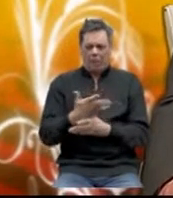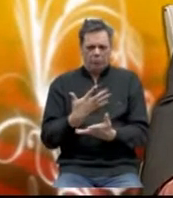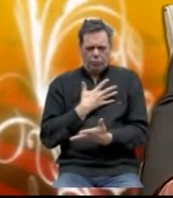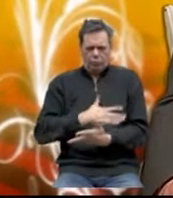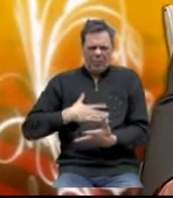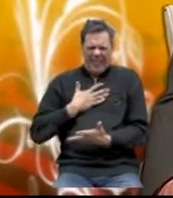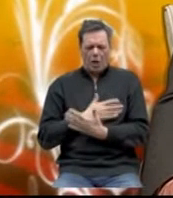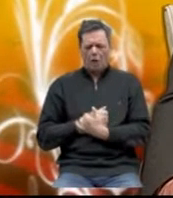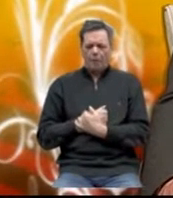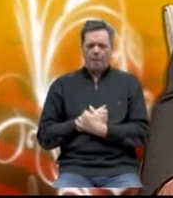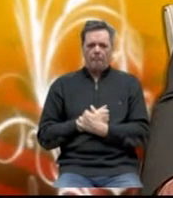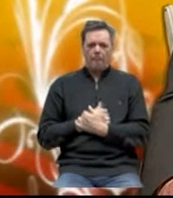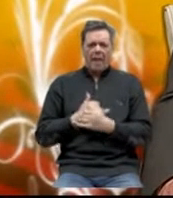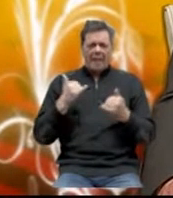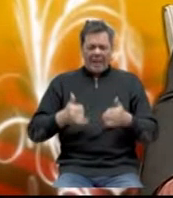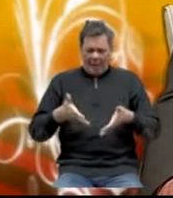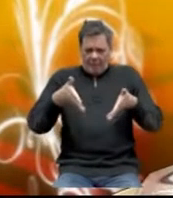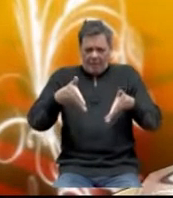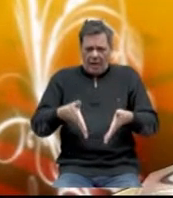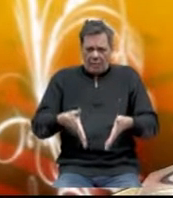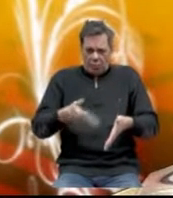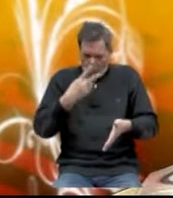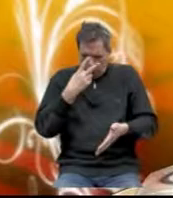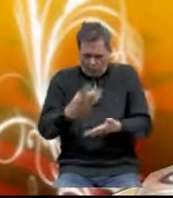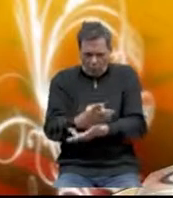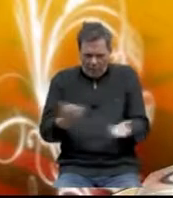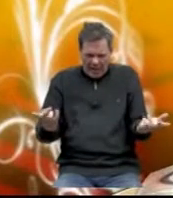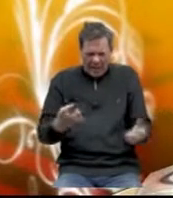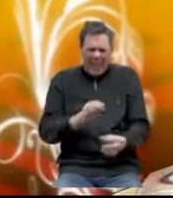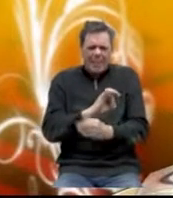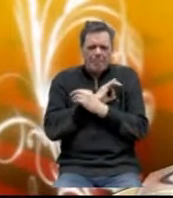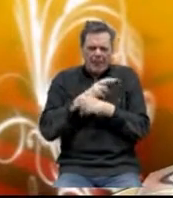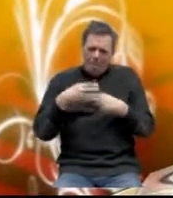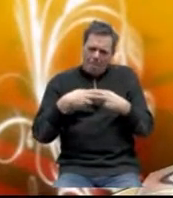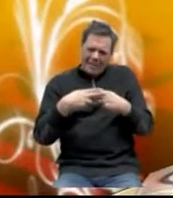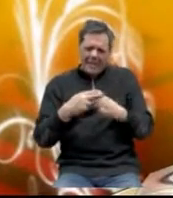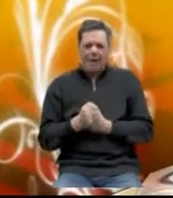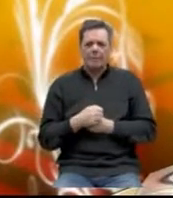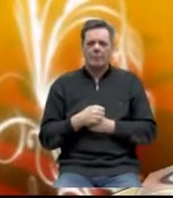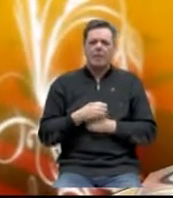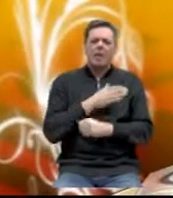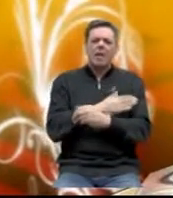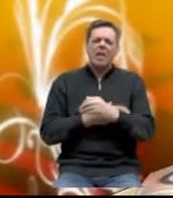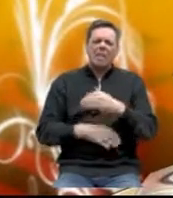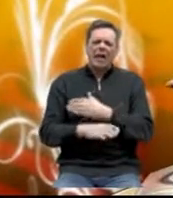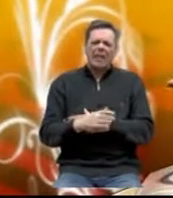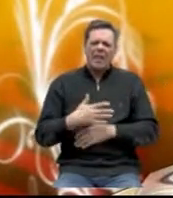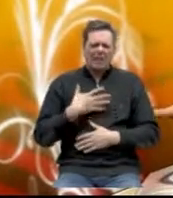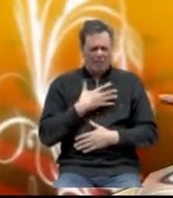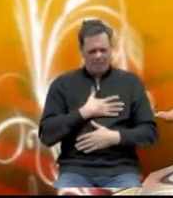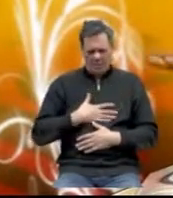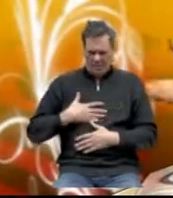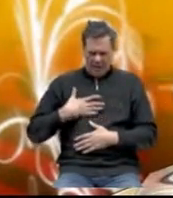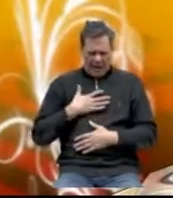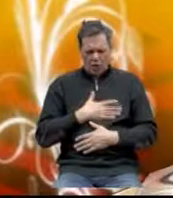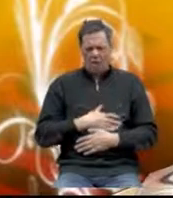Tako je. Prema tome, sad kad smo tu konstatirali da je smrt vrlo bliska, invaliditeti